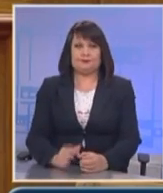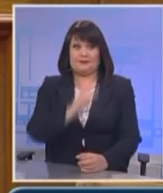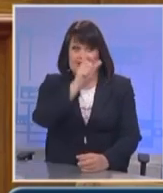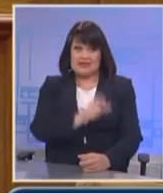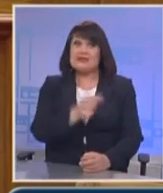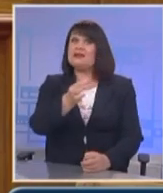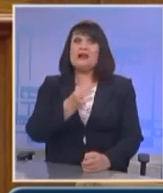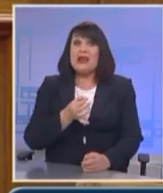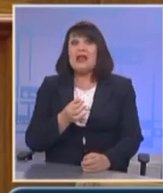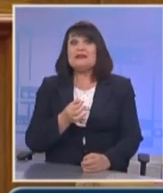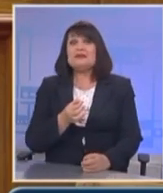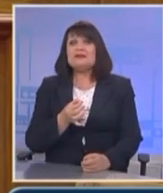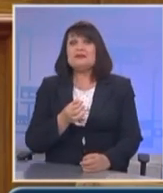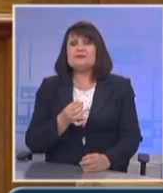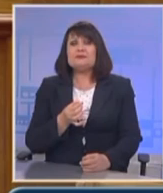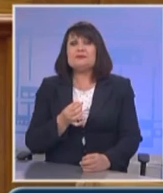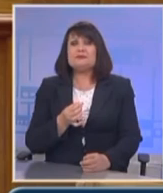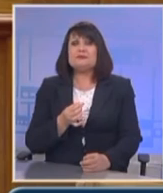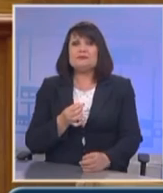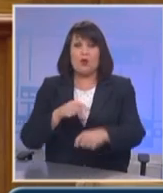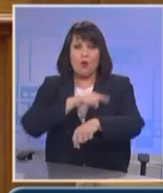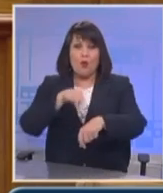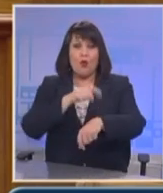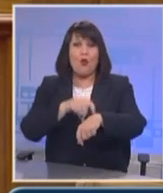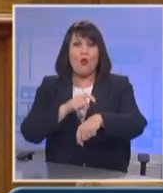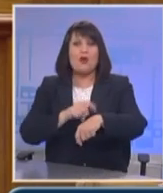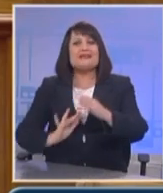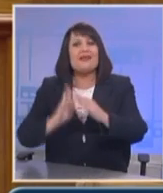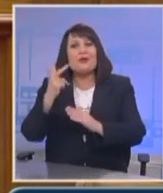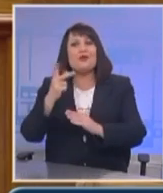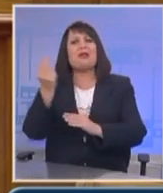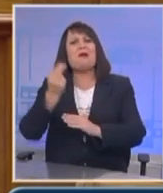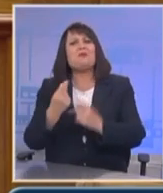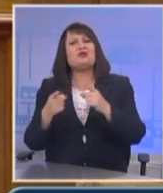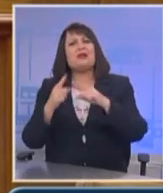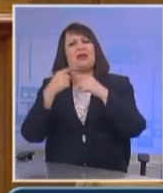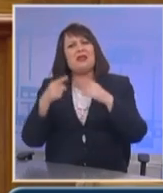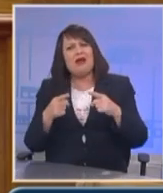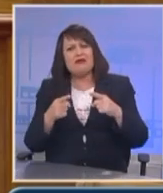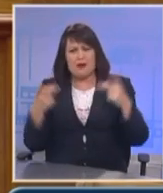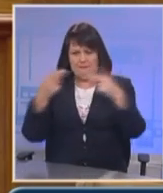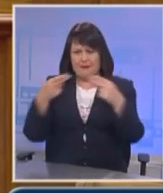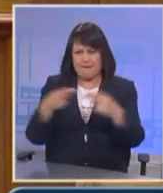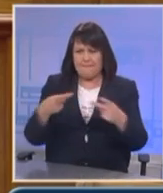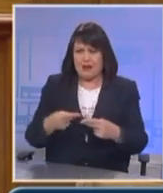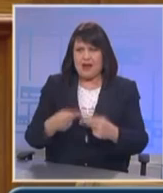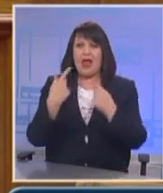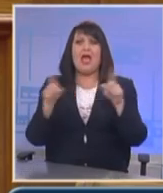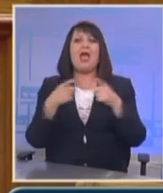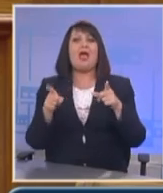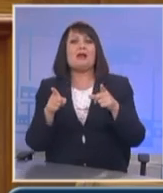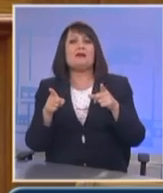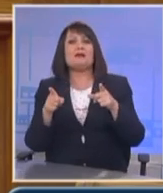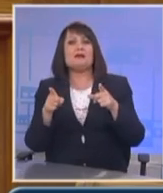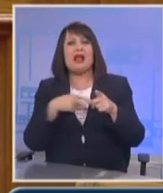κόβετε όλες τις δημιουργικές ώρες, αφήνετε εκατοντάδες εκπαιδευτικούς